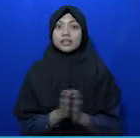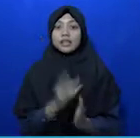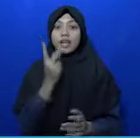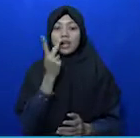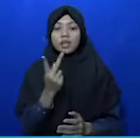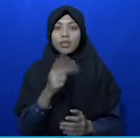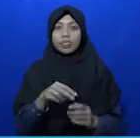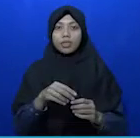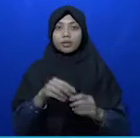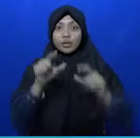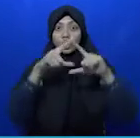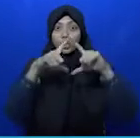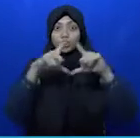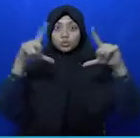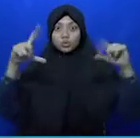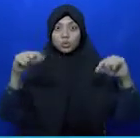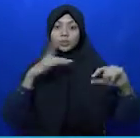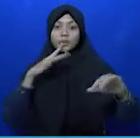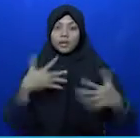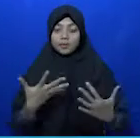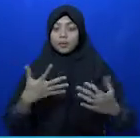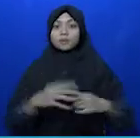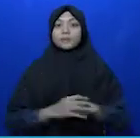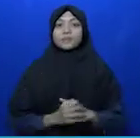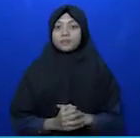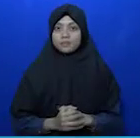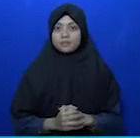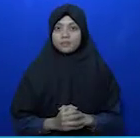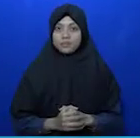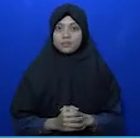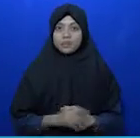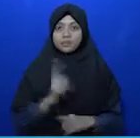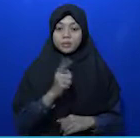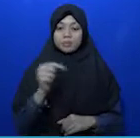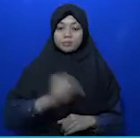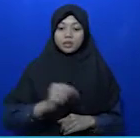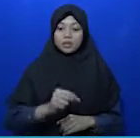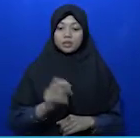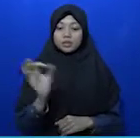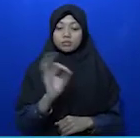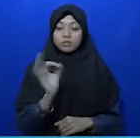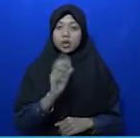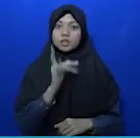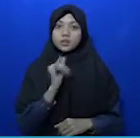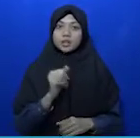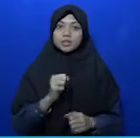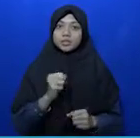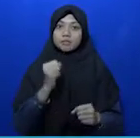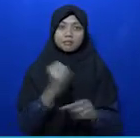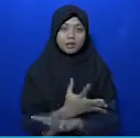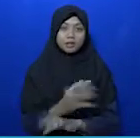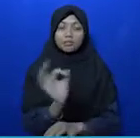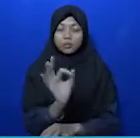kita. Tetapi sekali lagi karena memang ini belum belum dieksekusi, jadi mereka